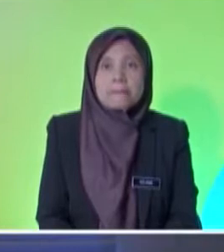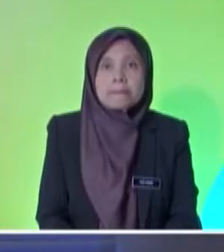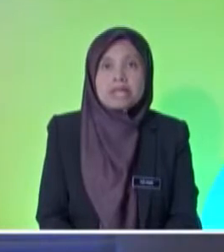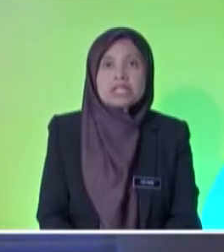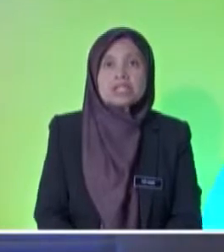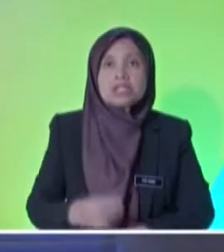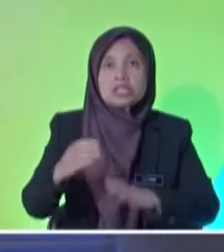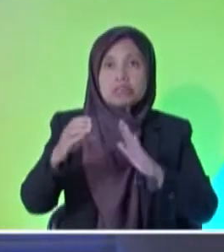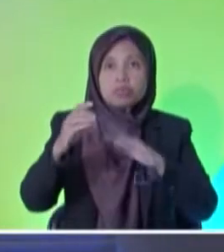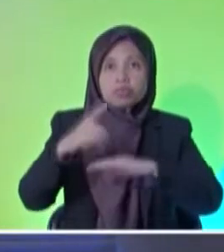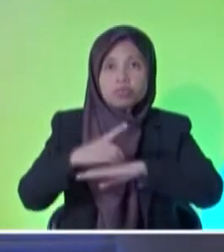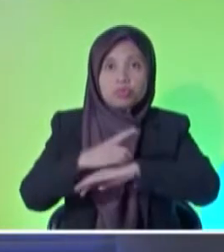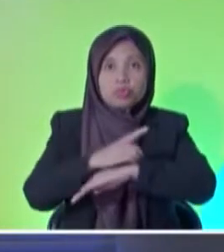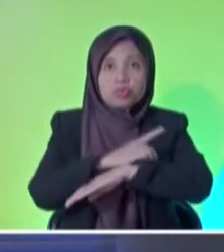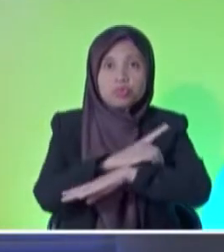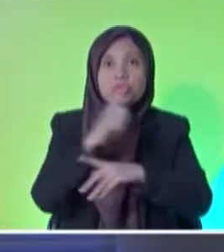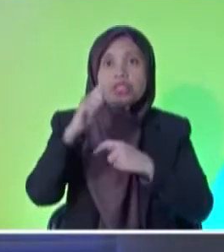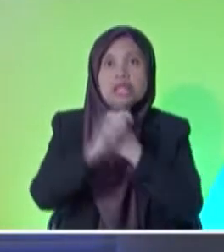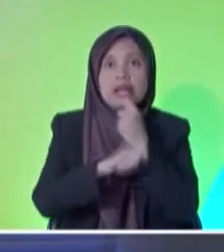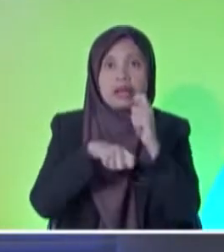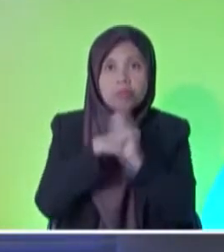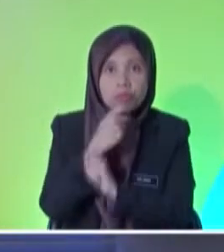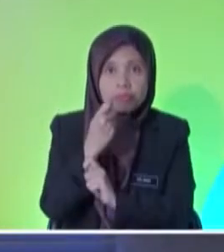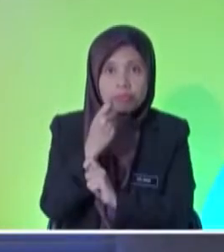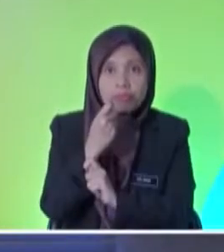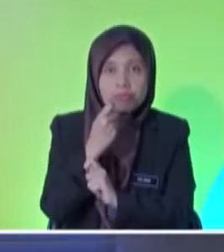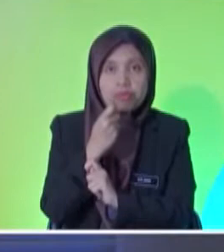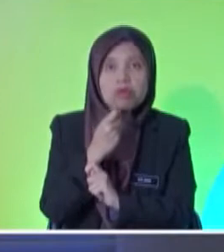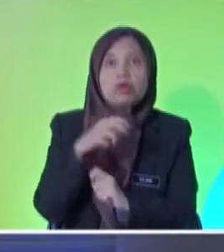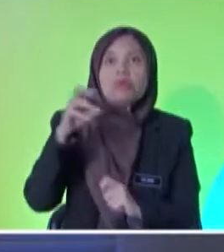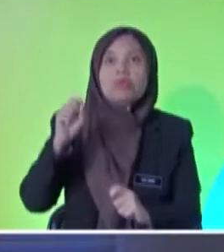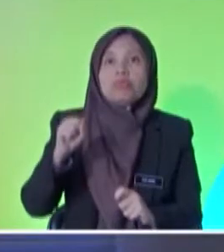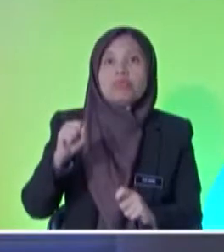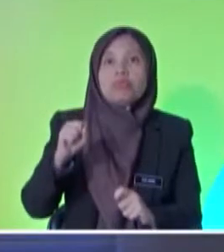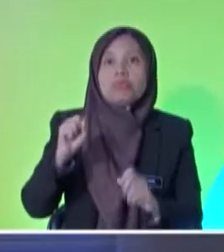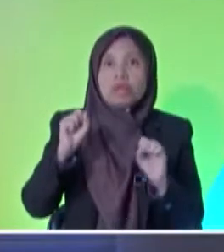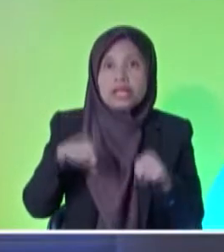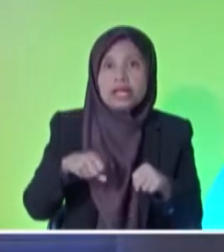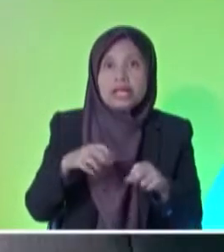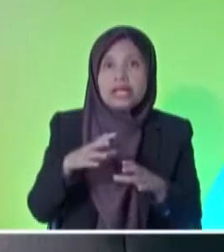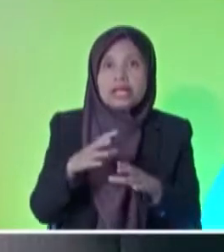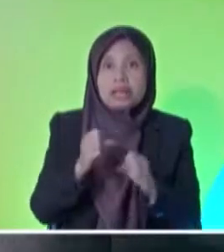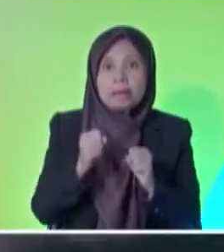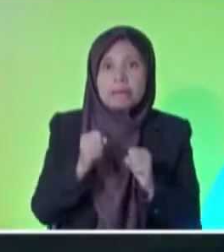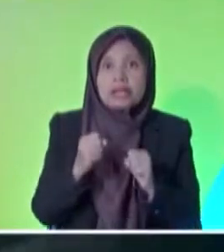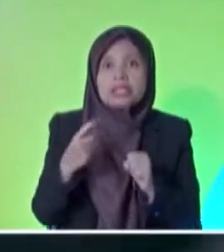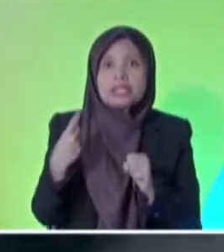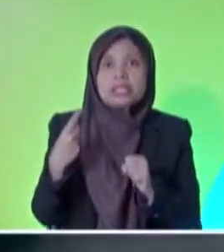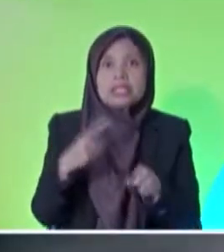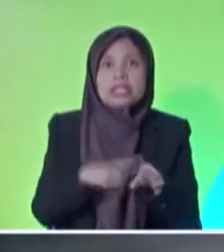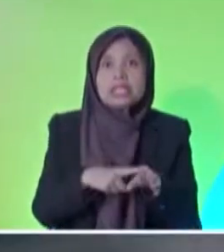debut tayamum debu tayamum ataupun Budi dapat kenalan kategori Diva masih